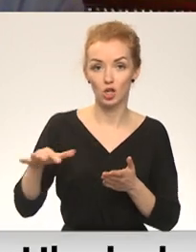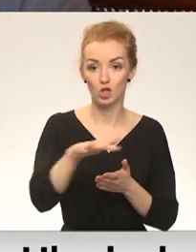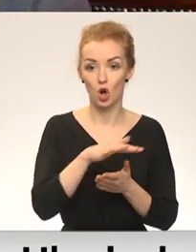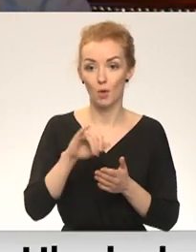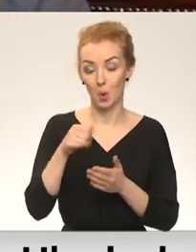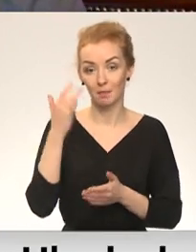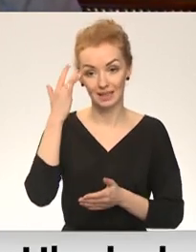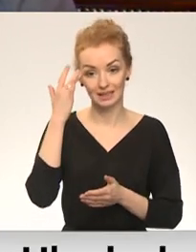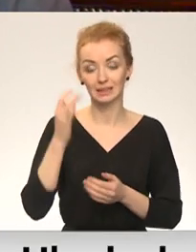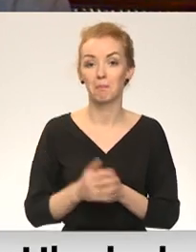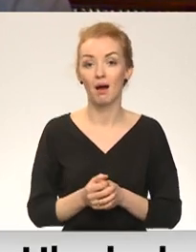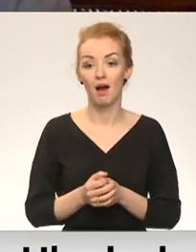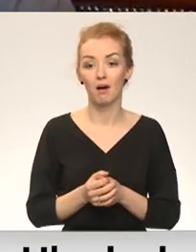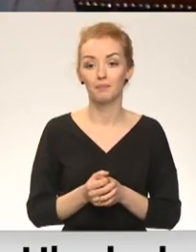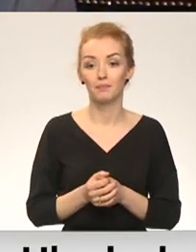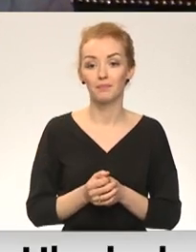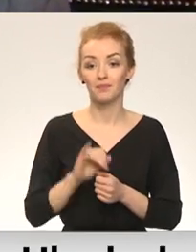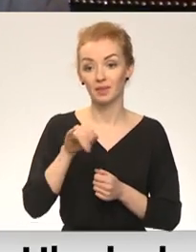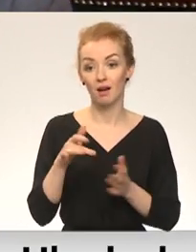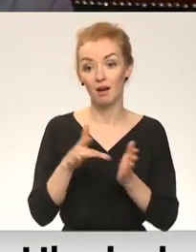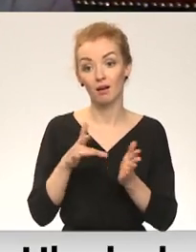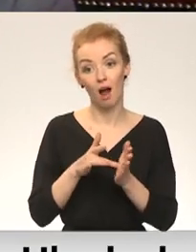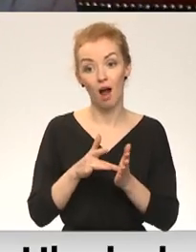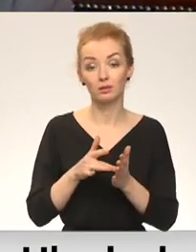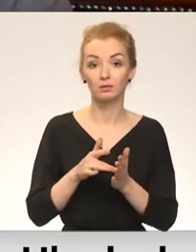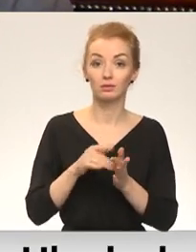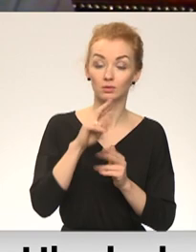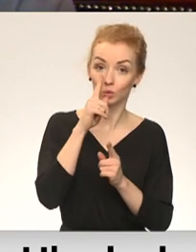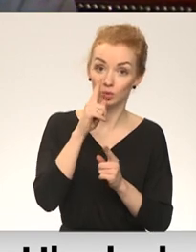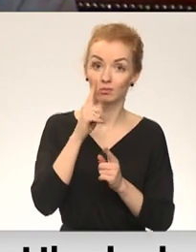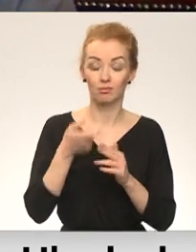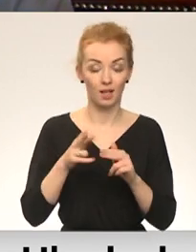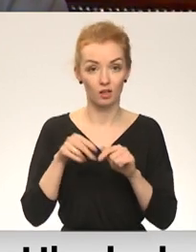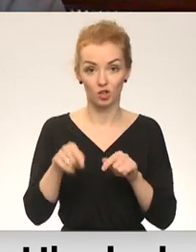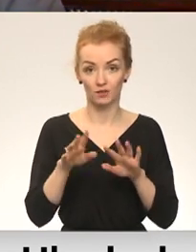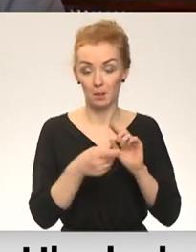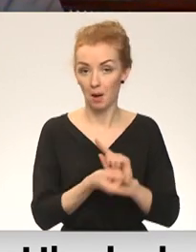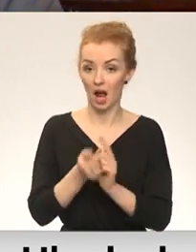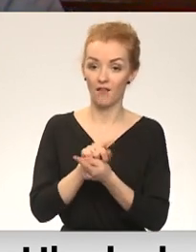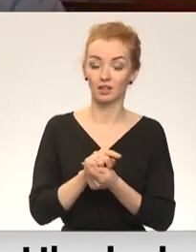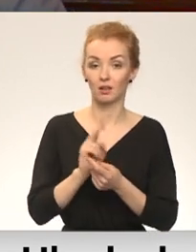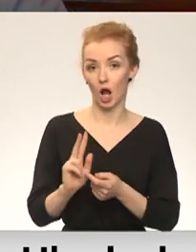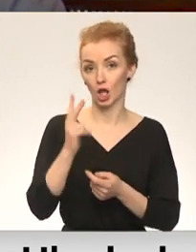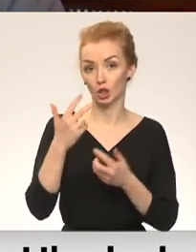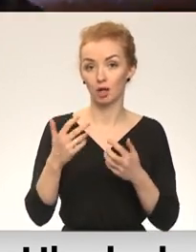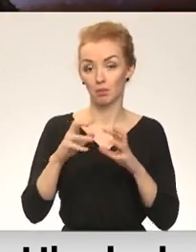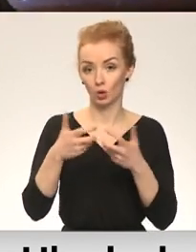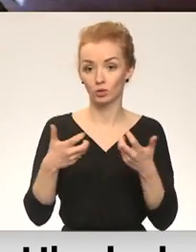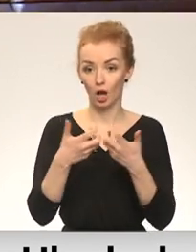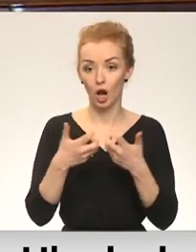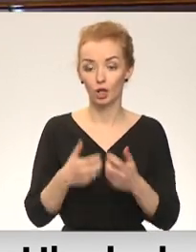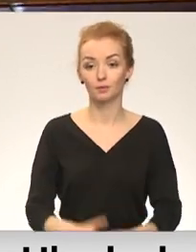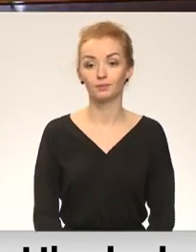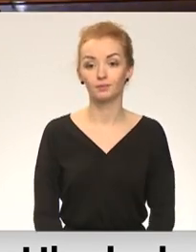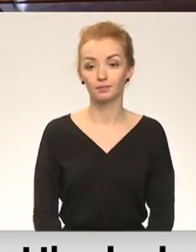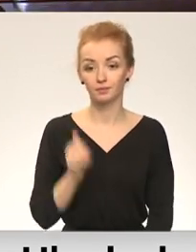potenciāli jau. Ja kāds kaut kā kļūdās, šis var viss izvērties kā lai trešais pasaules karš. Man